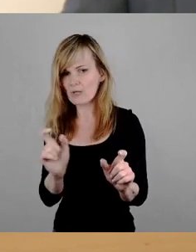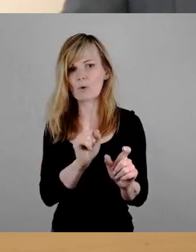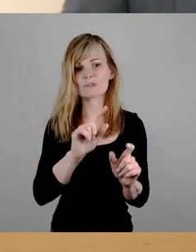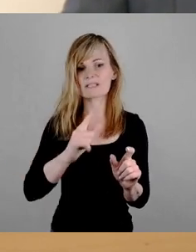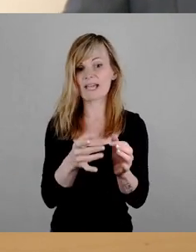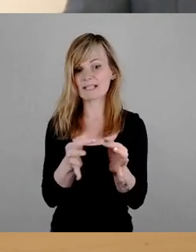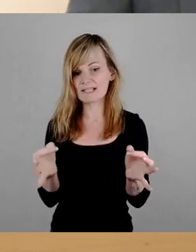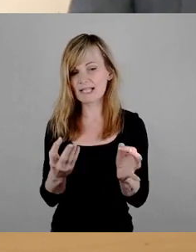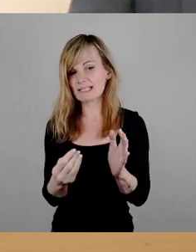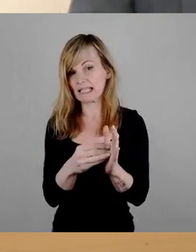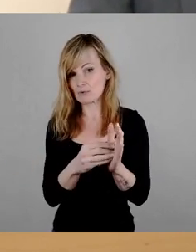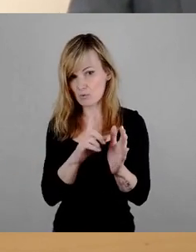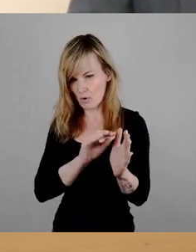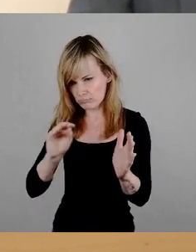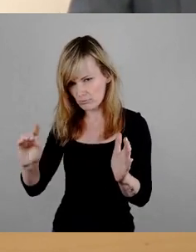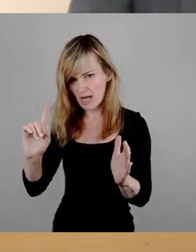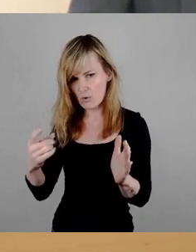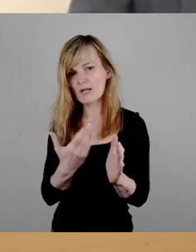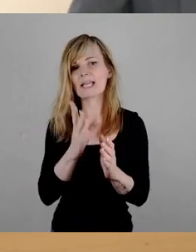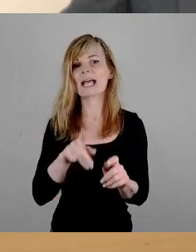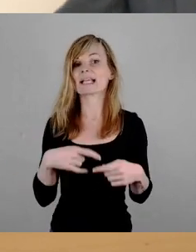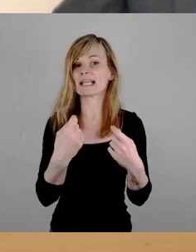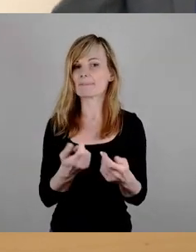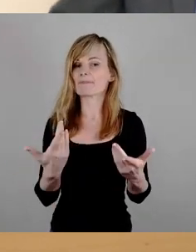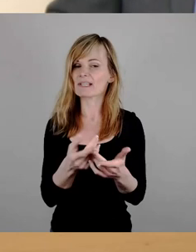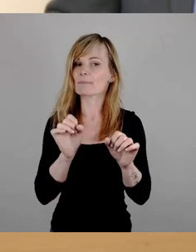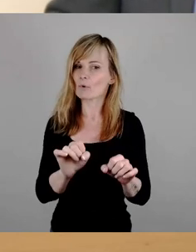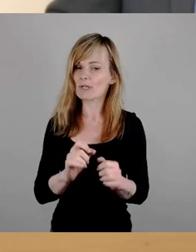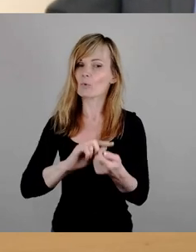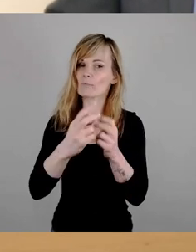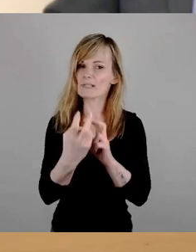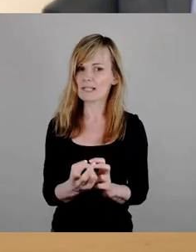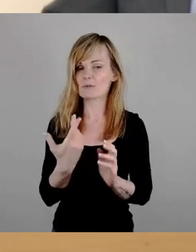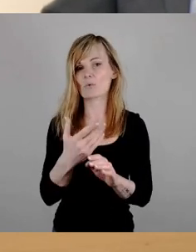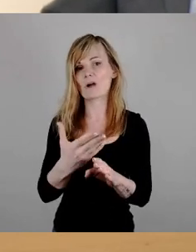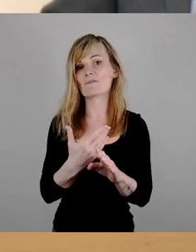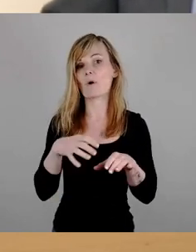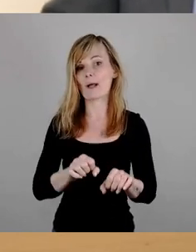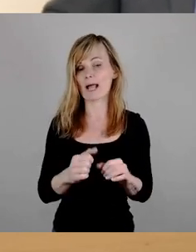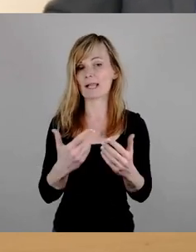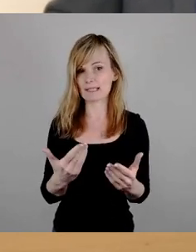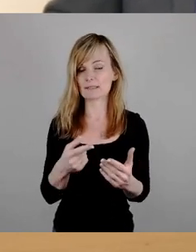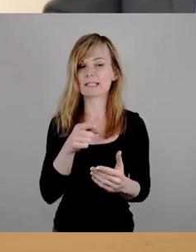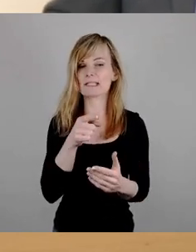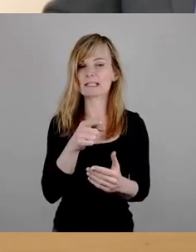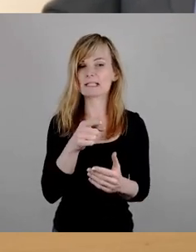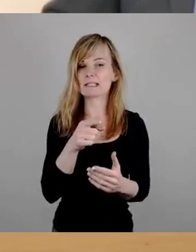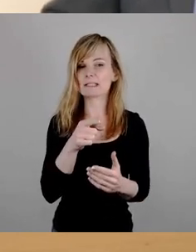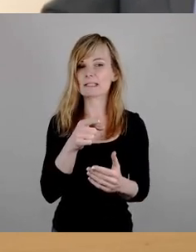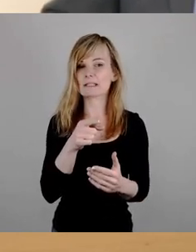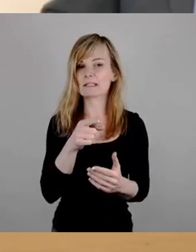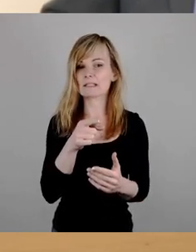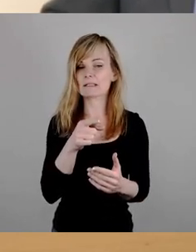ergänzt. Im Ergebnis dessen steht eine mögliche Realisierung und dem Vorbehalt, dass die